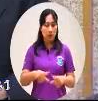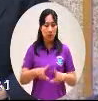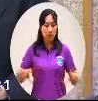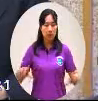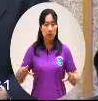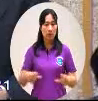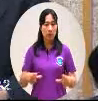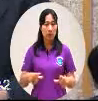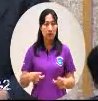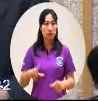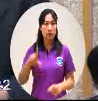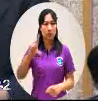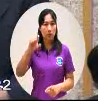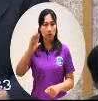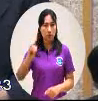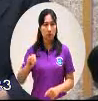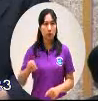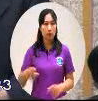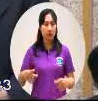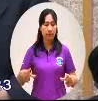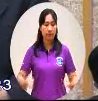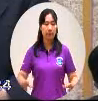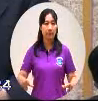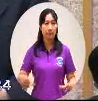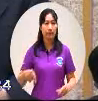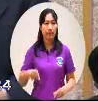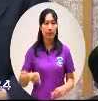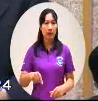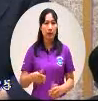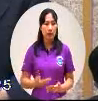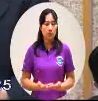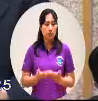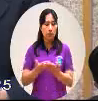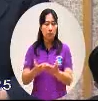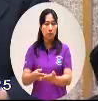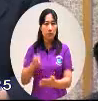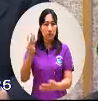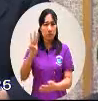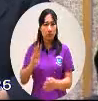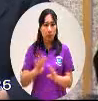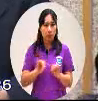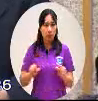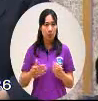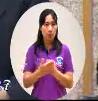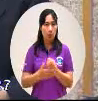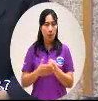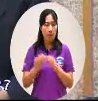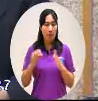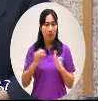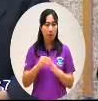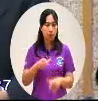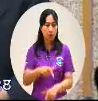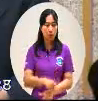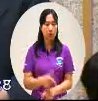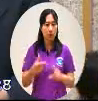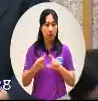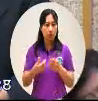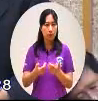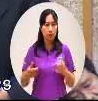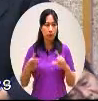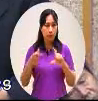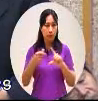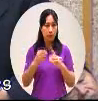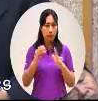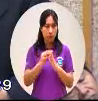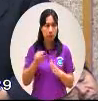我们把这个计划送到水利保持局那个南区分局那水利保持局他们是把